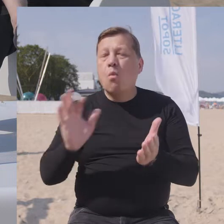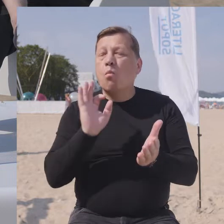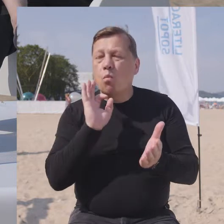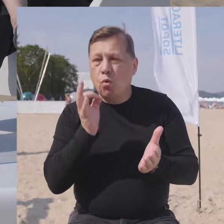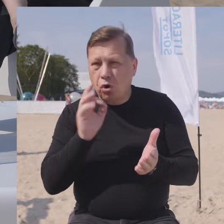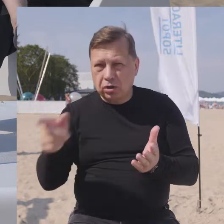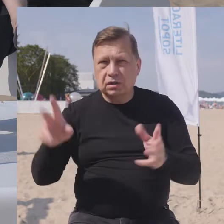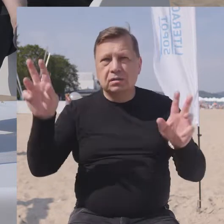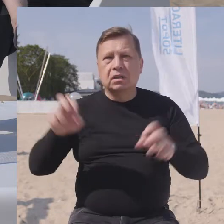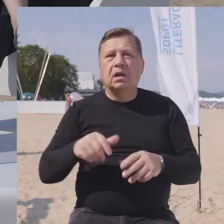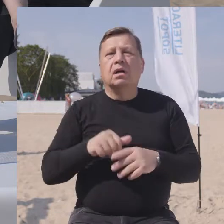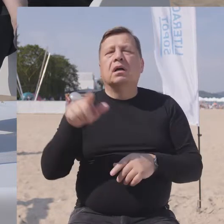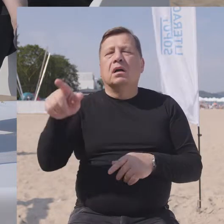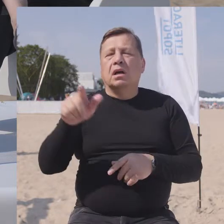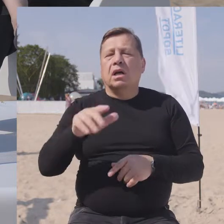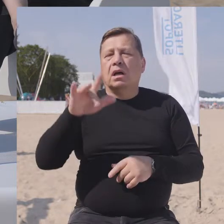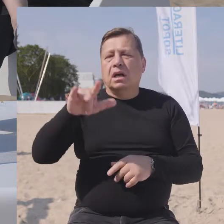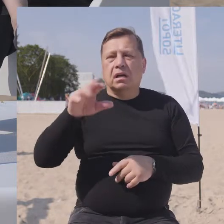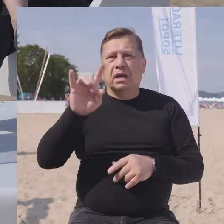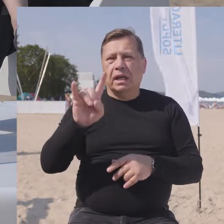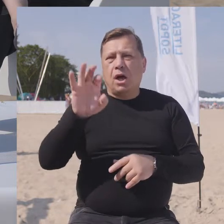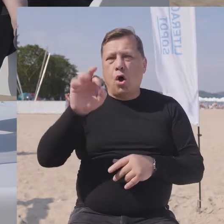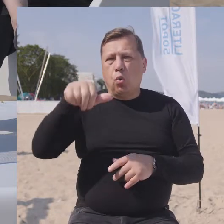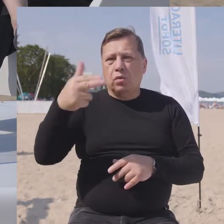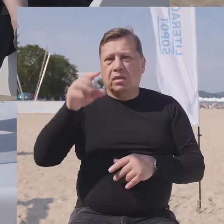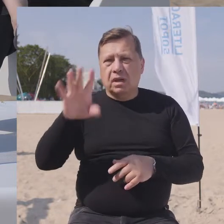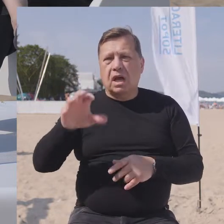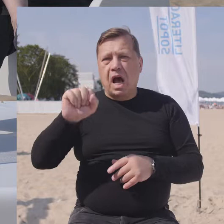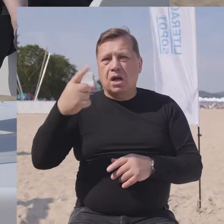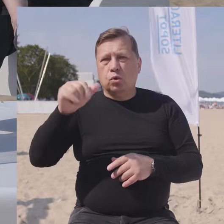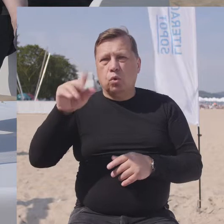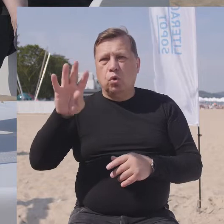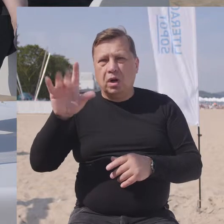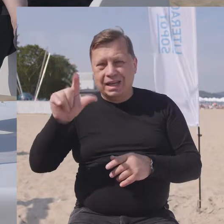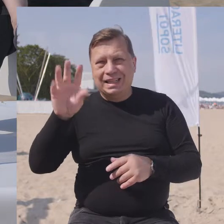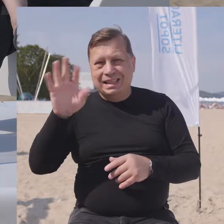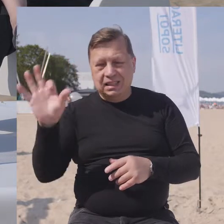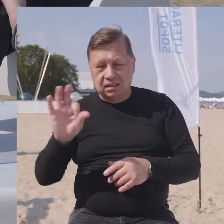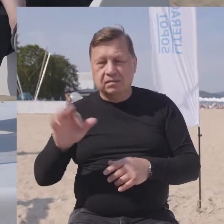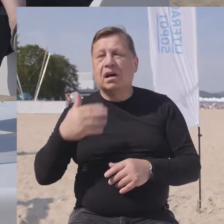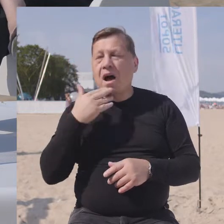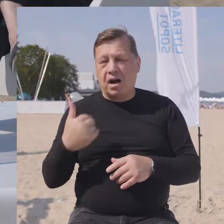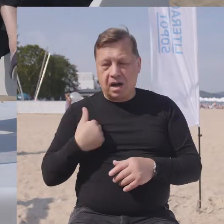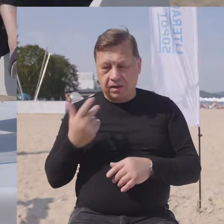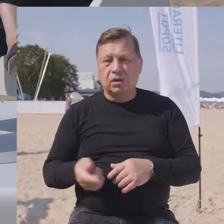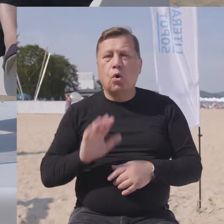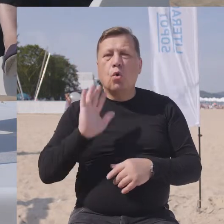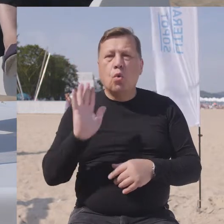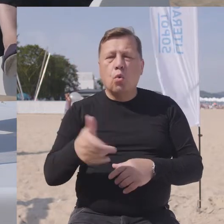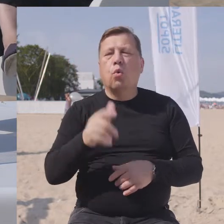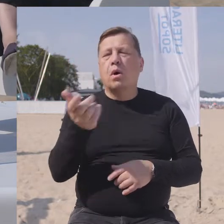młodzieżowej, zwanej z angielska young adults, czyli właśnie już nie młodzież, ale jeszcze nie dorośli, tylko ci młodzi dorośli.